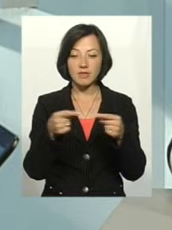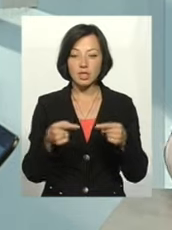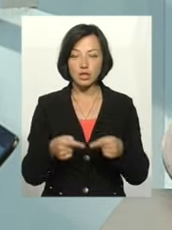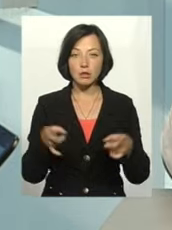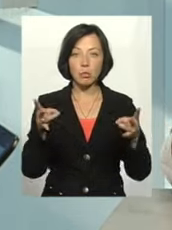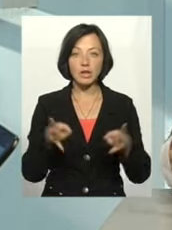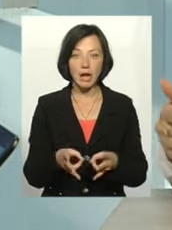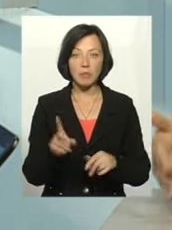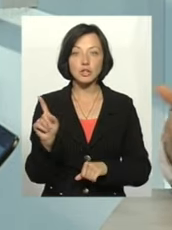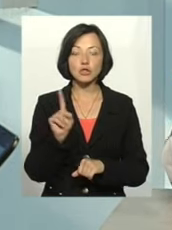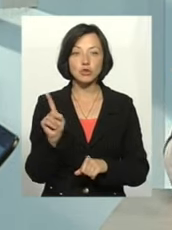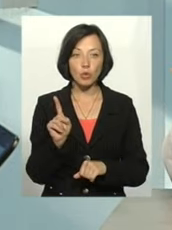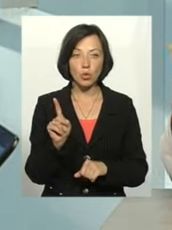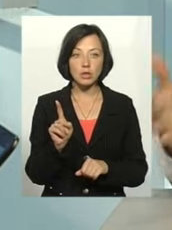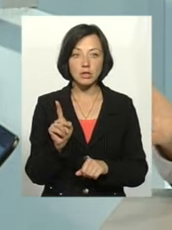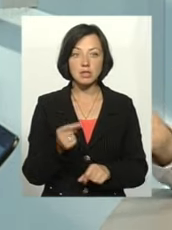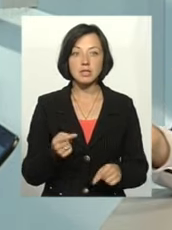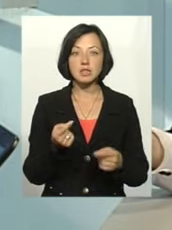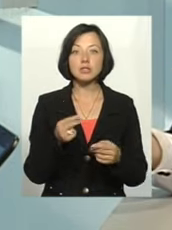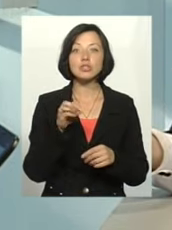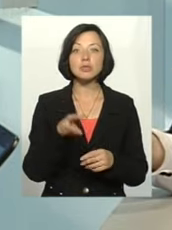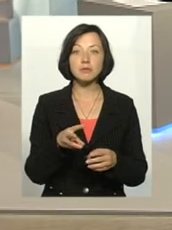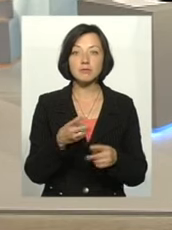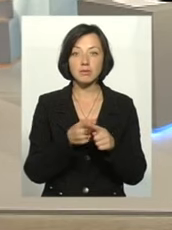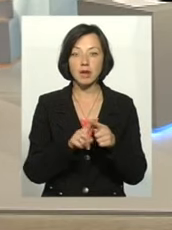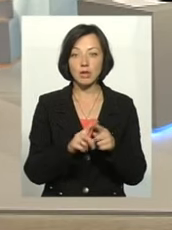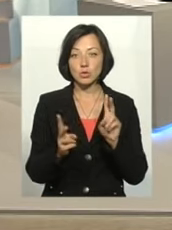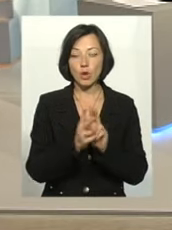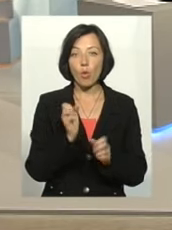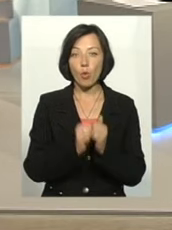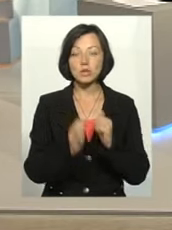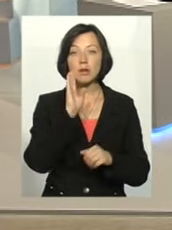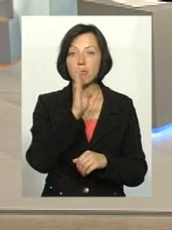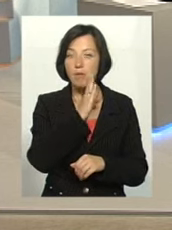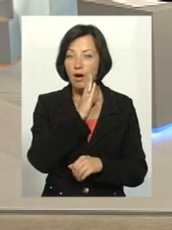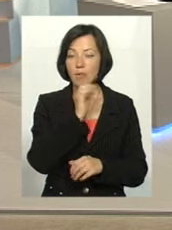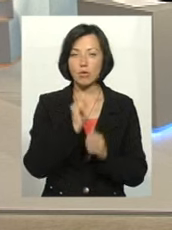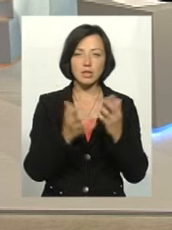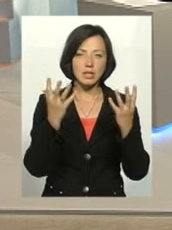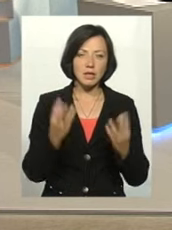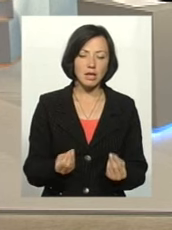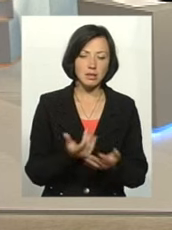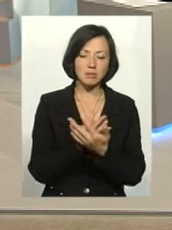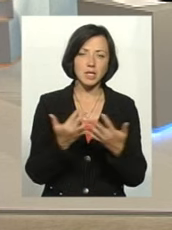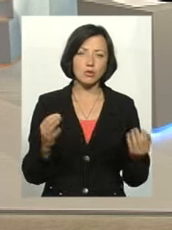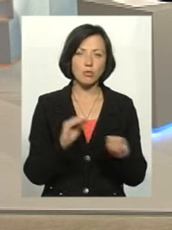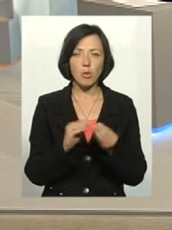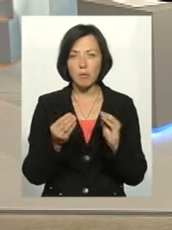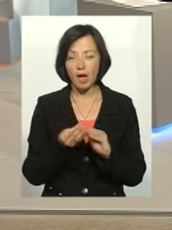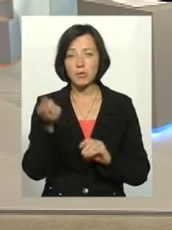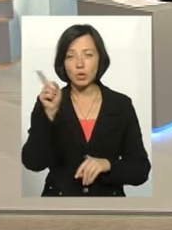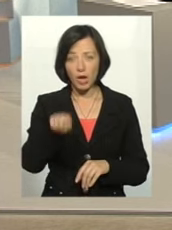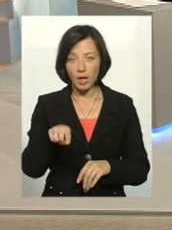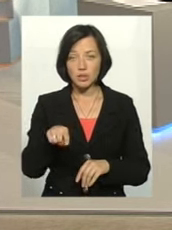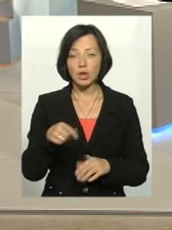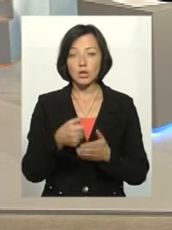потреби, що саме з чим стикається кожна мама, а вона стикається кожен день з безлічю проблем. І, до речі,